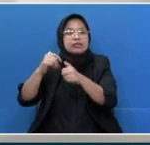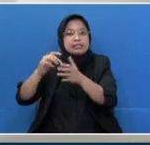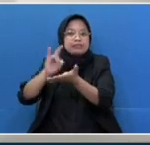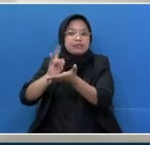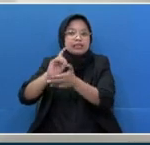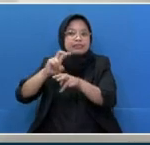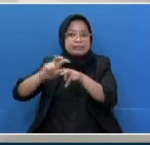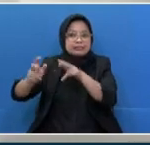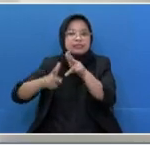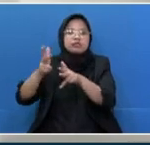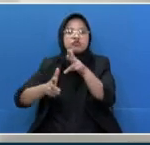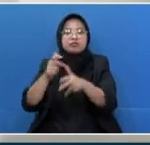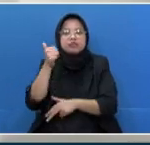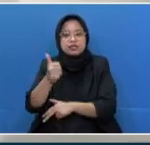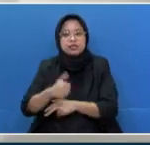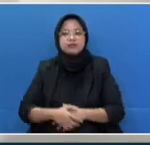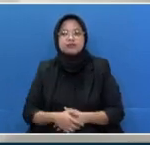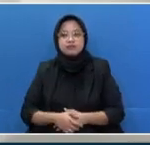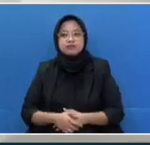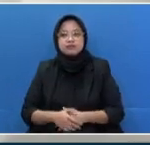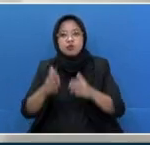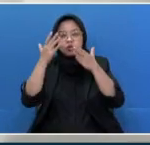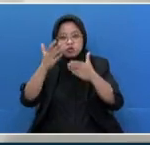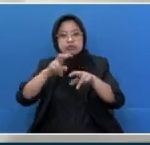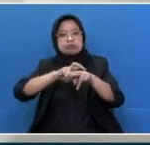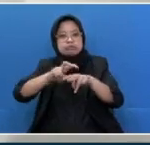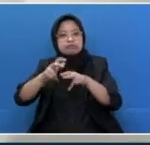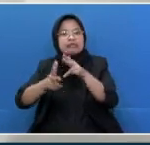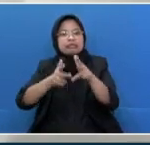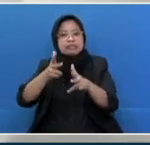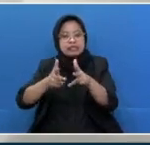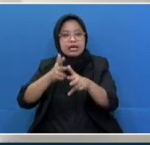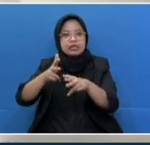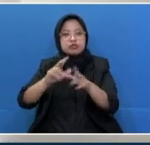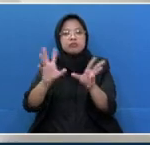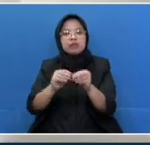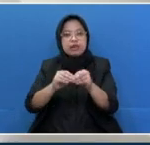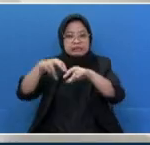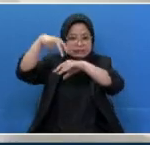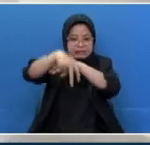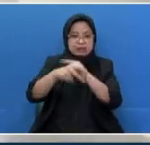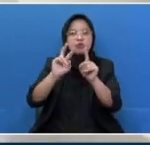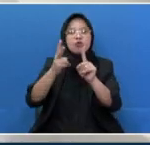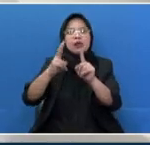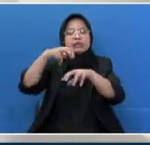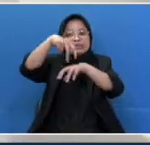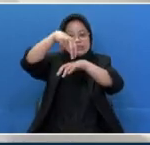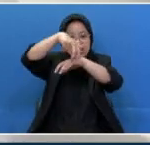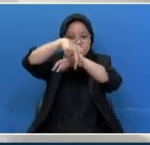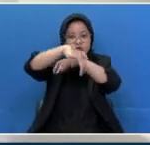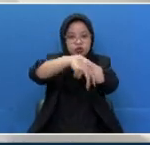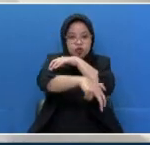stasun Bekasi khusus untuk e eskalator jadi perlu diketahui bahwa ada 12 eskalator di Stasiun Bekasi di mana